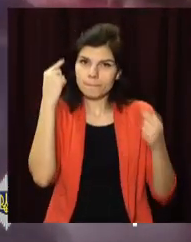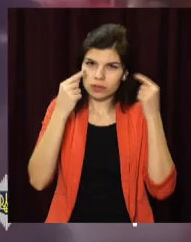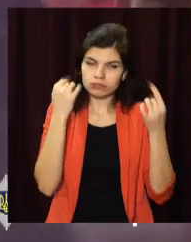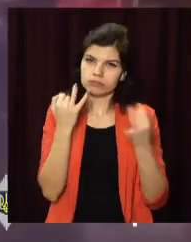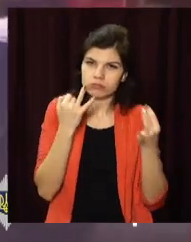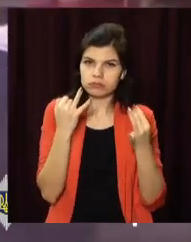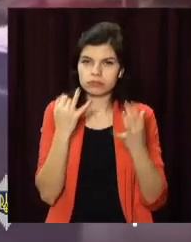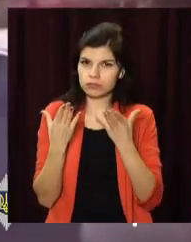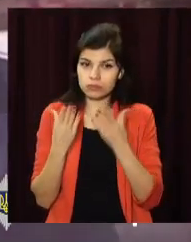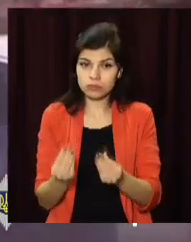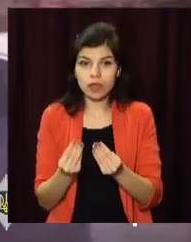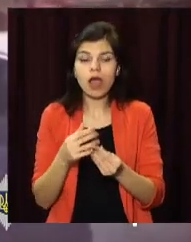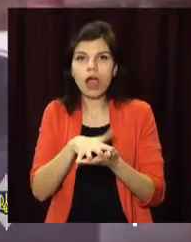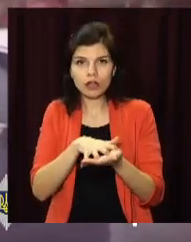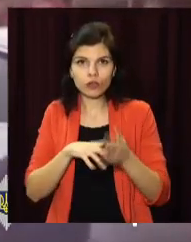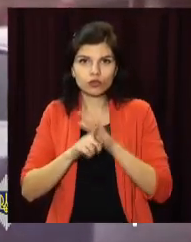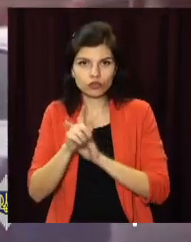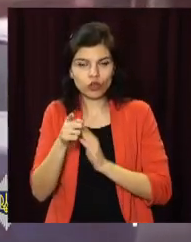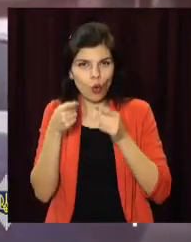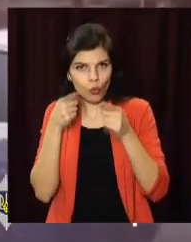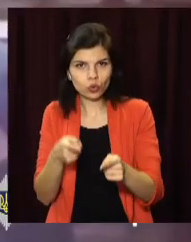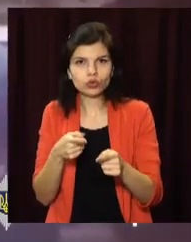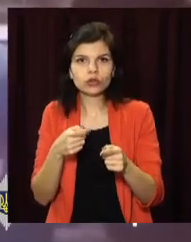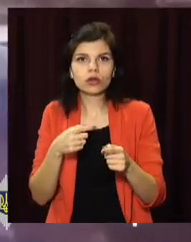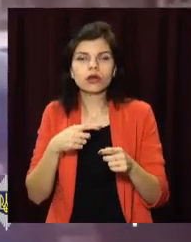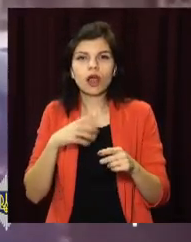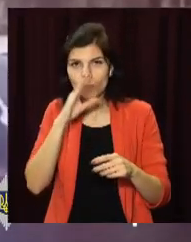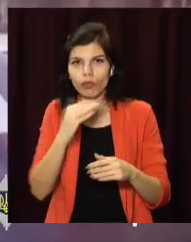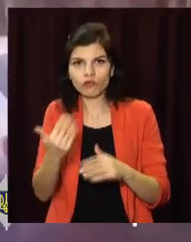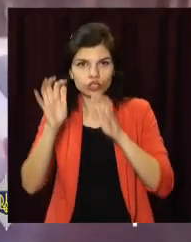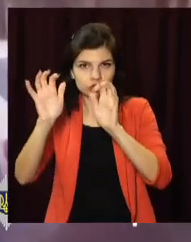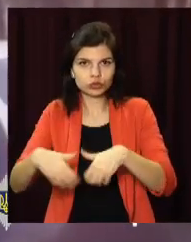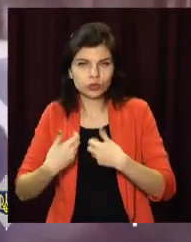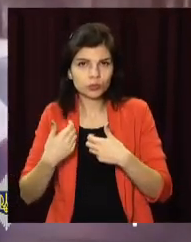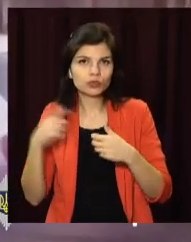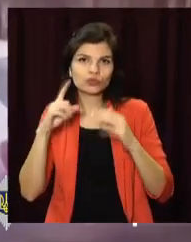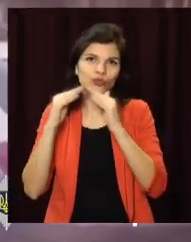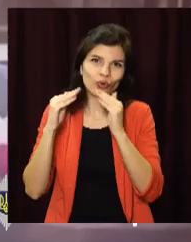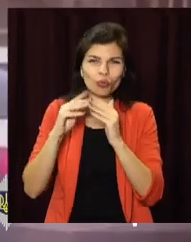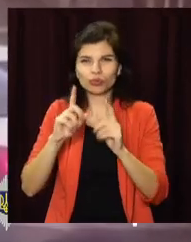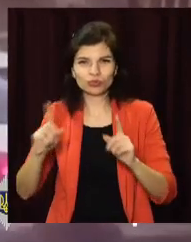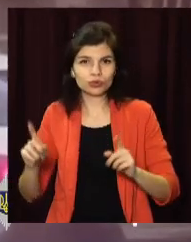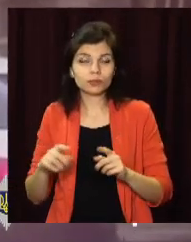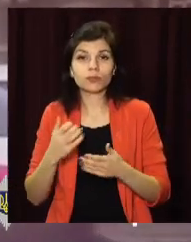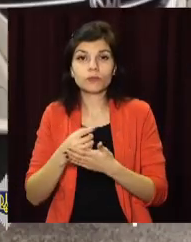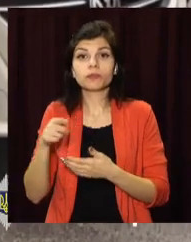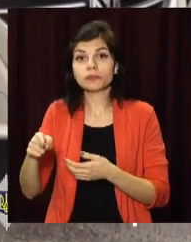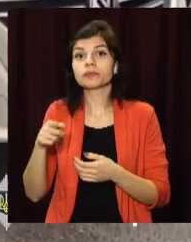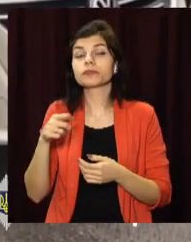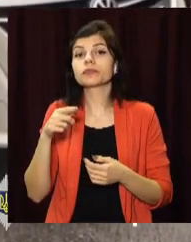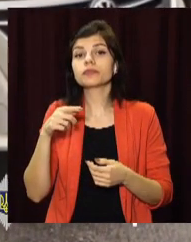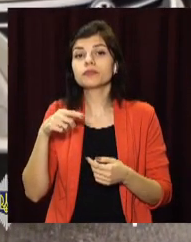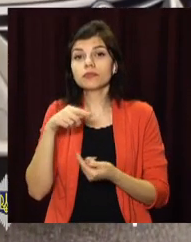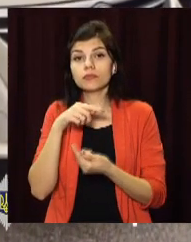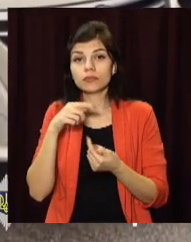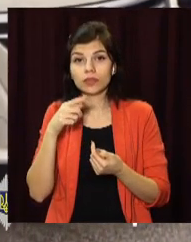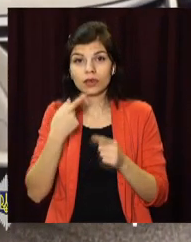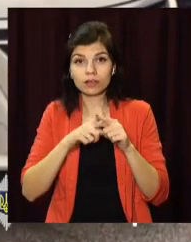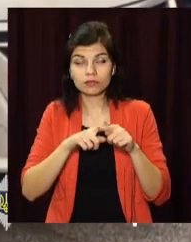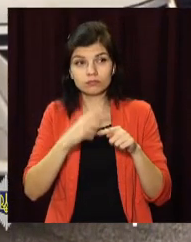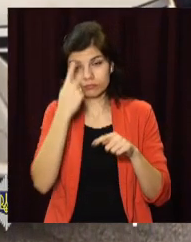психологічно тиснули на потерпілого, а далі почали погрожувати забрати майно. Факт вимагання коштів у бізнесмена поліцейські задокументували,